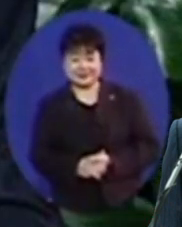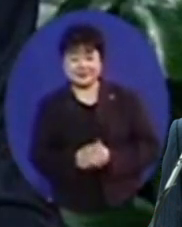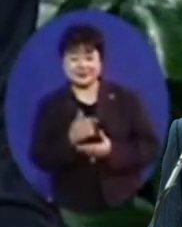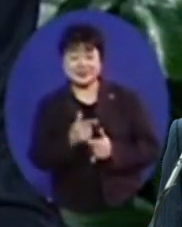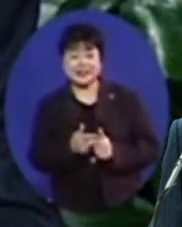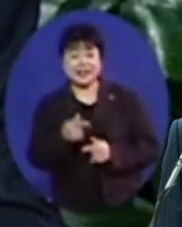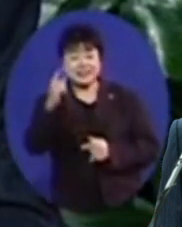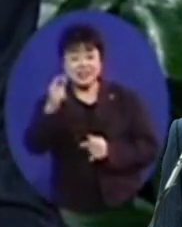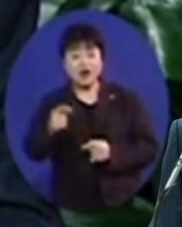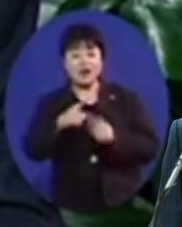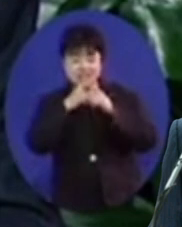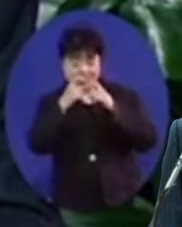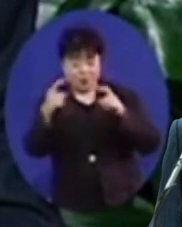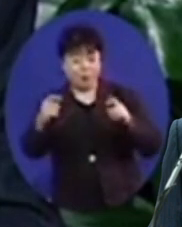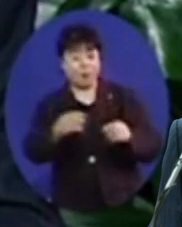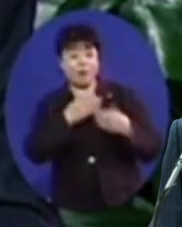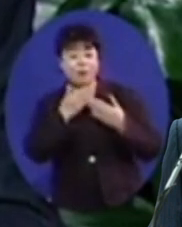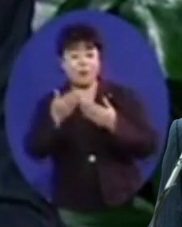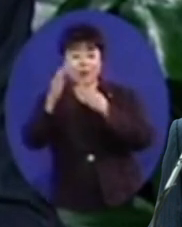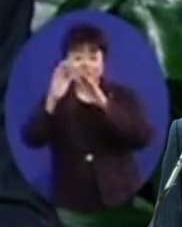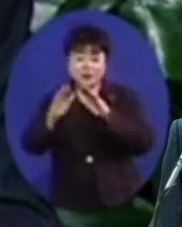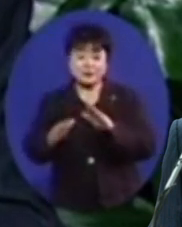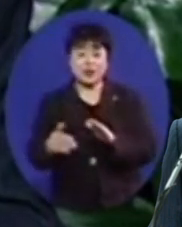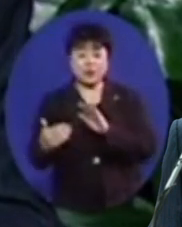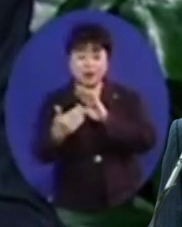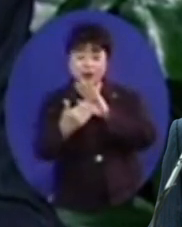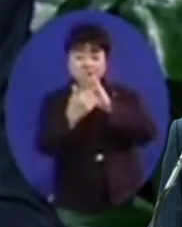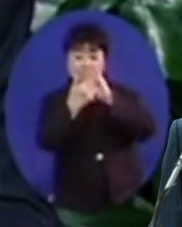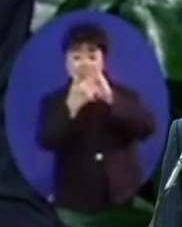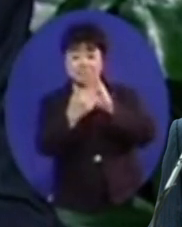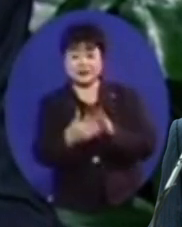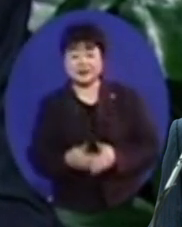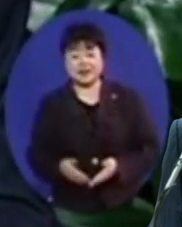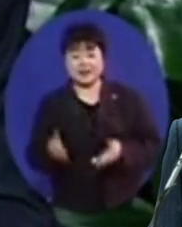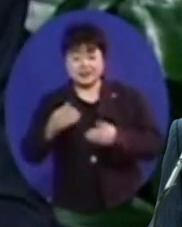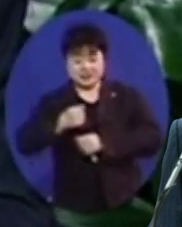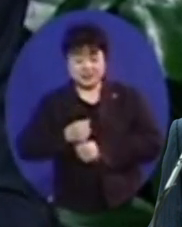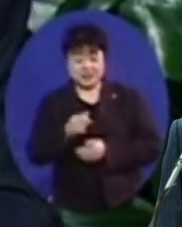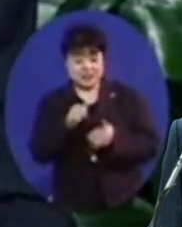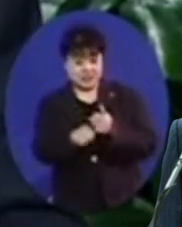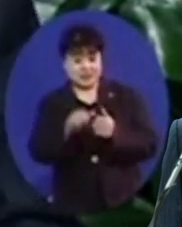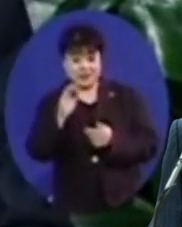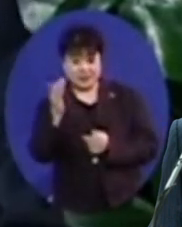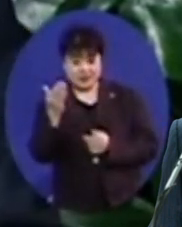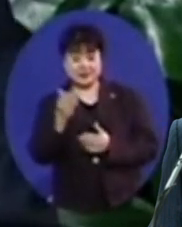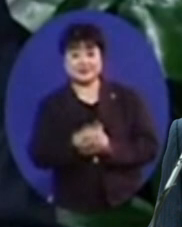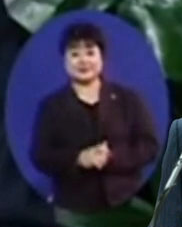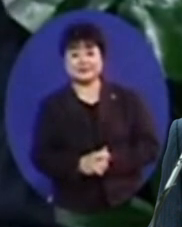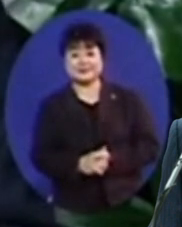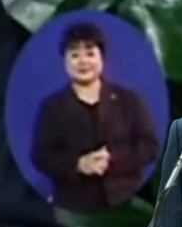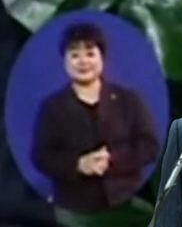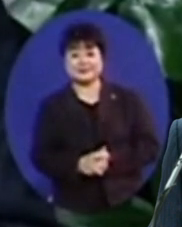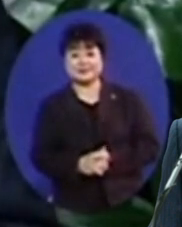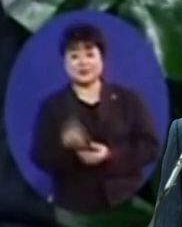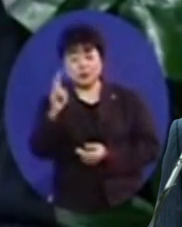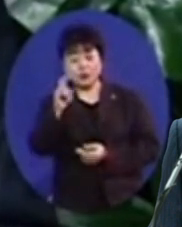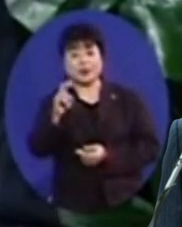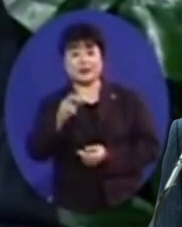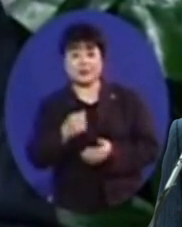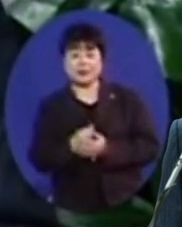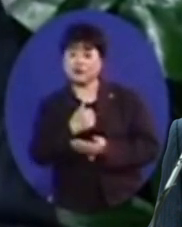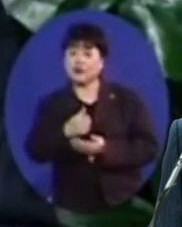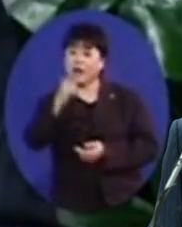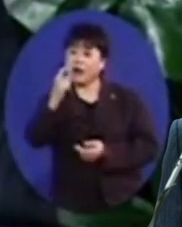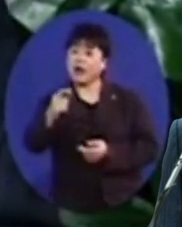주는 강한 성이요 방패와 병기 되시니 이 노래를 해서 그렇지 노래 안 하면 내 주가